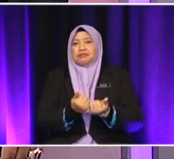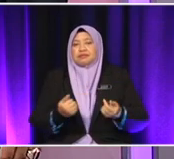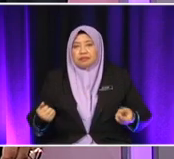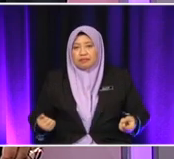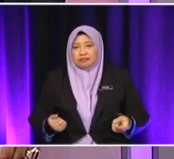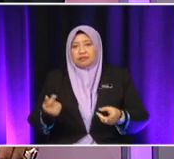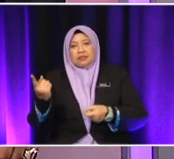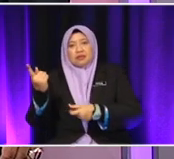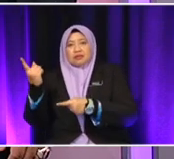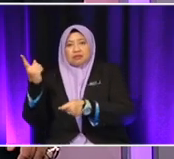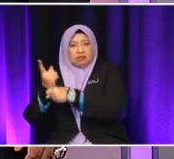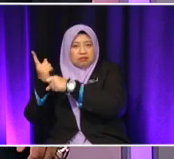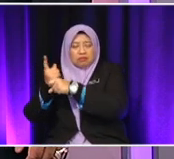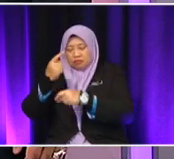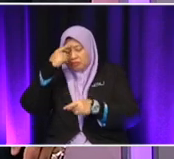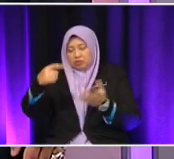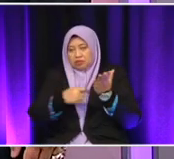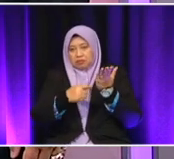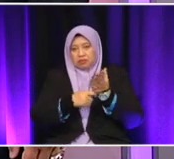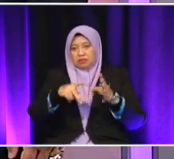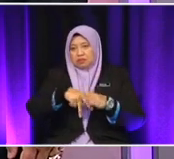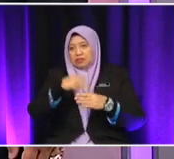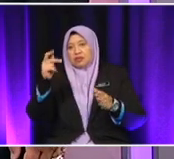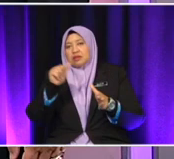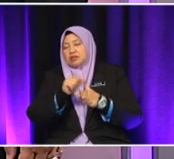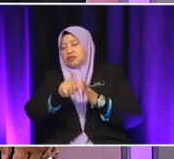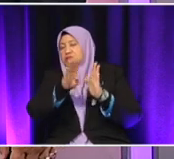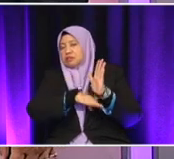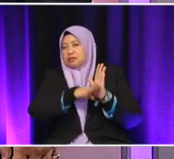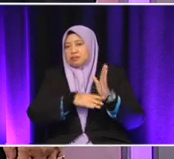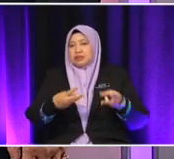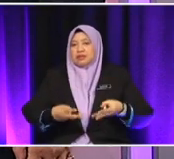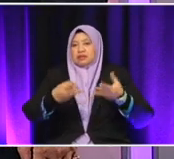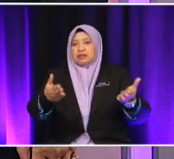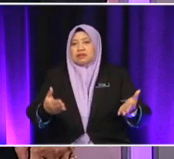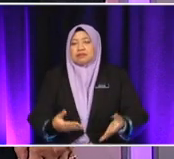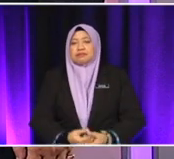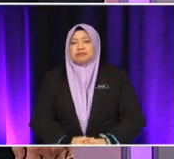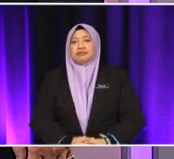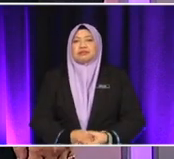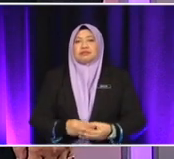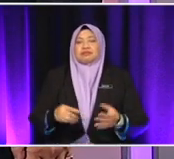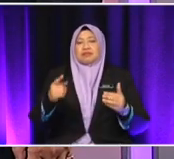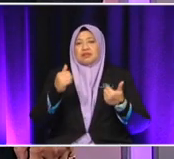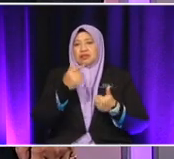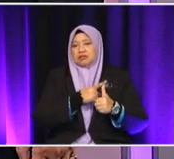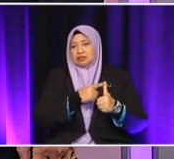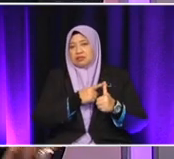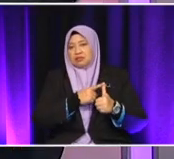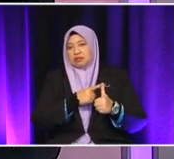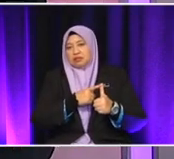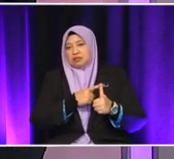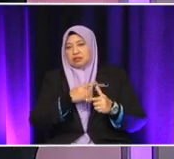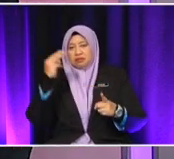menambahkan penawaran atau mengurangkan penawaran Oke kita lihat penentu yang pertama adalah